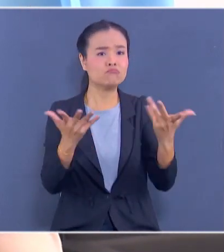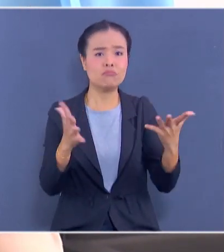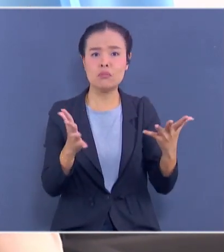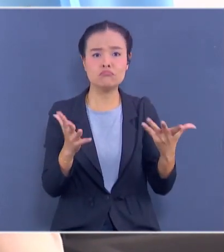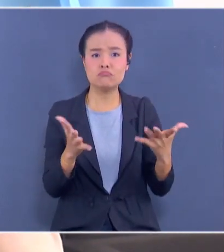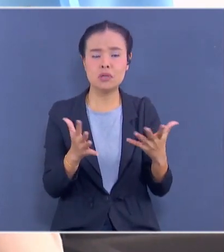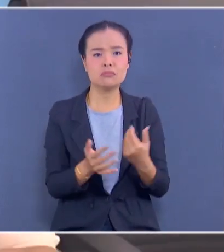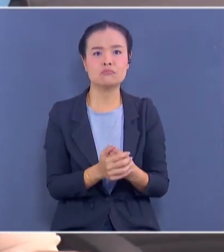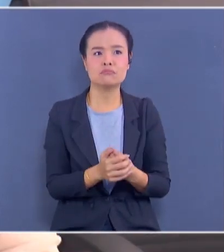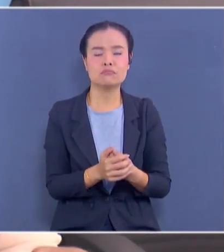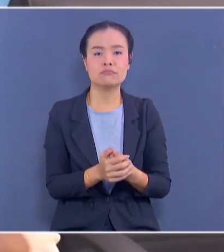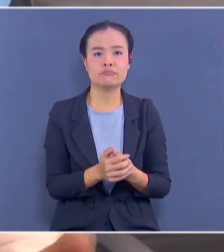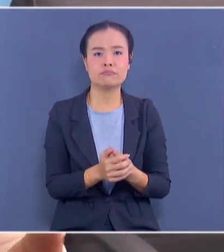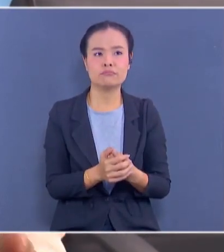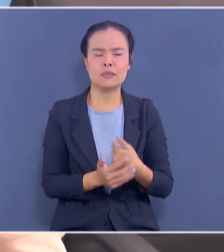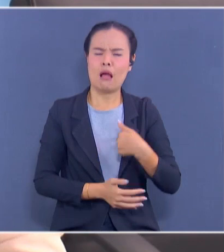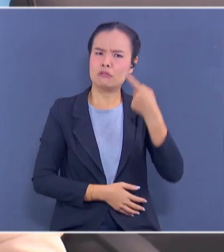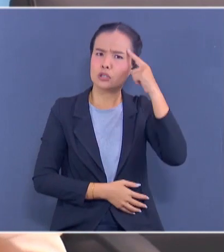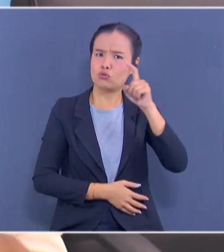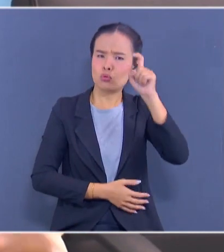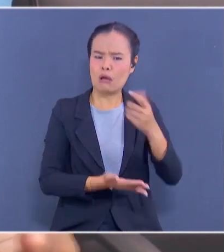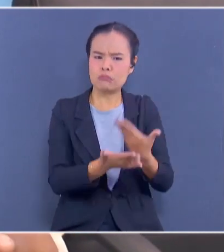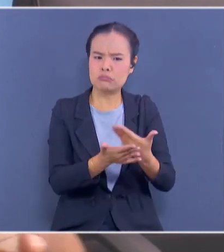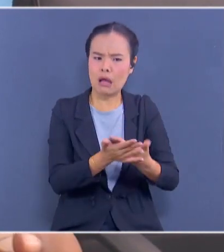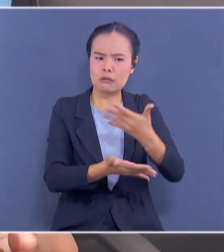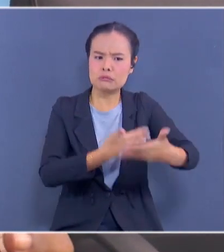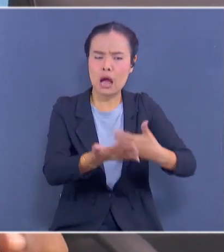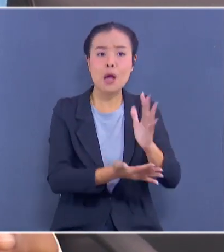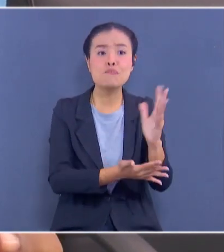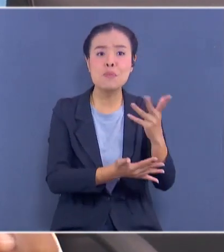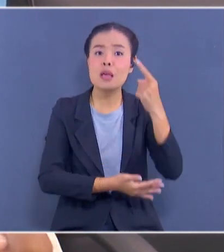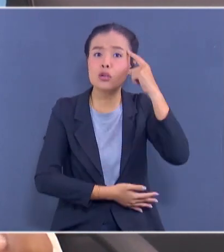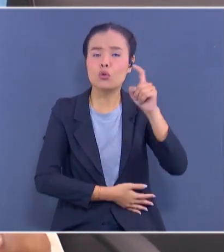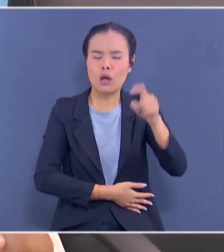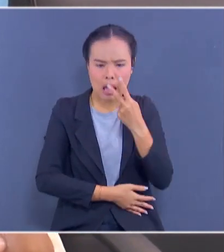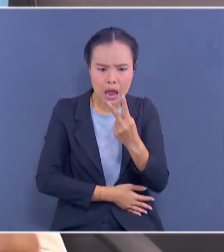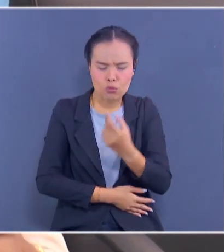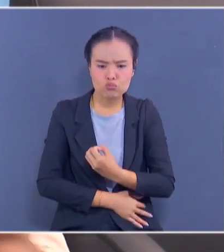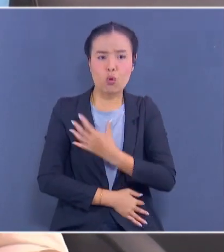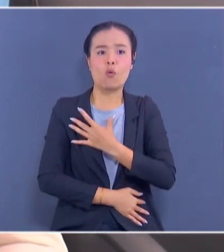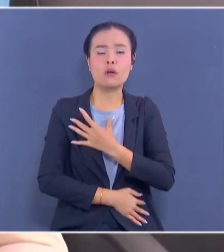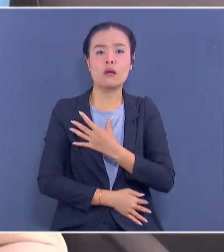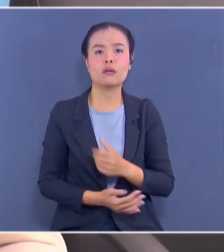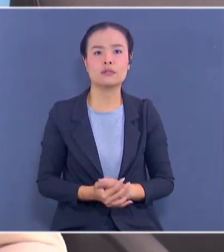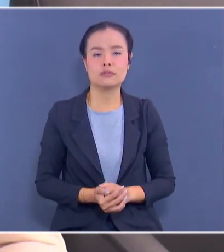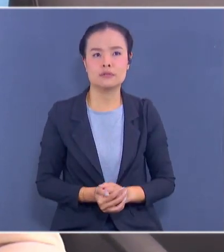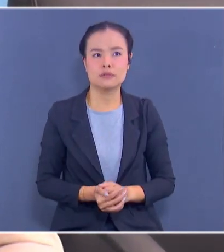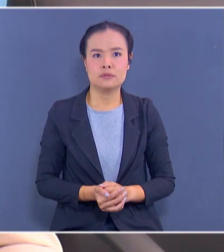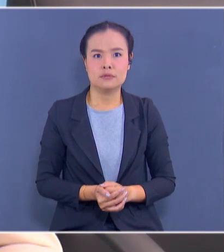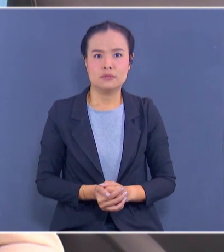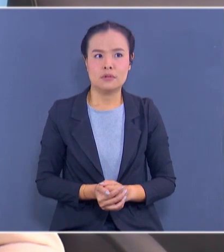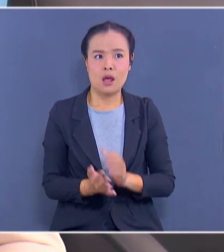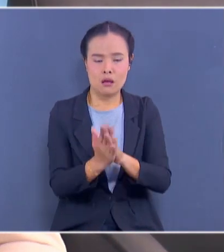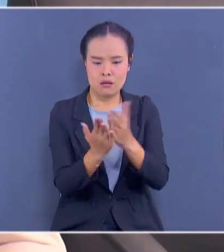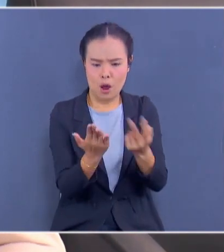ษัทไหนอยากมาซ่อมเลยเราไม่ได้สงสัยเรื่องราคาอะไรเลยก็คิดว่าไม่มีอะไรก็มาเห็นเราก็ตกใจวันนี้เราก็เลย